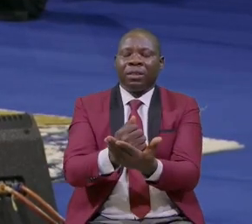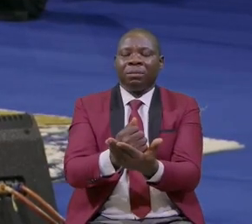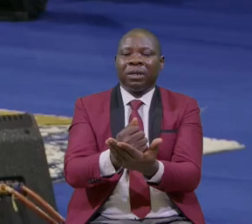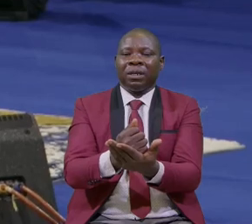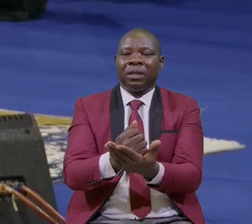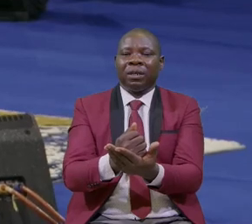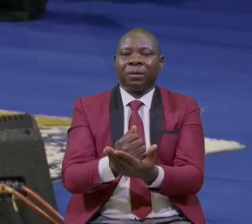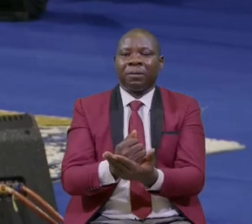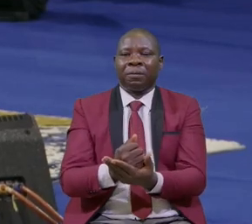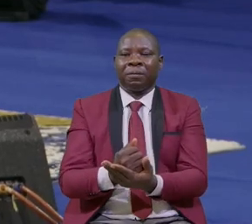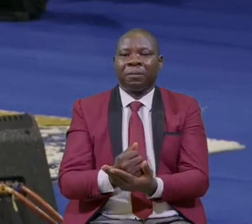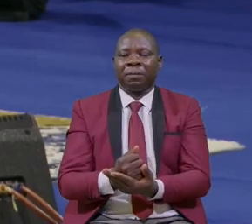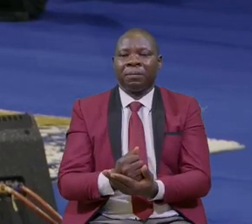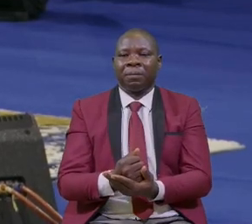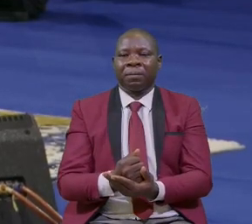Amen.